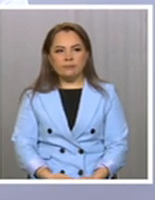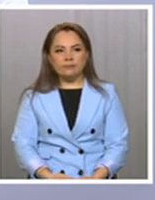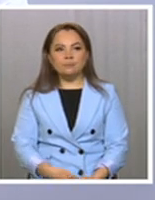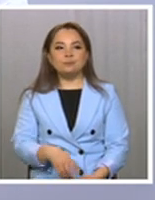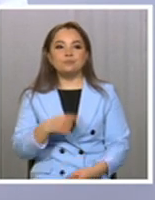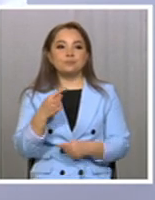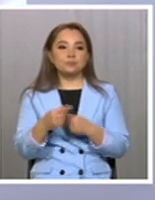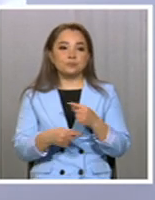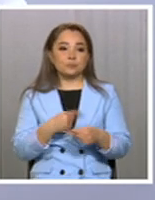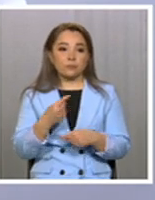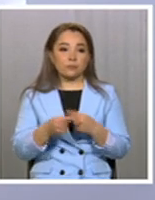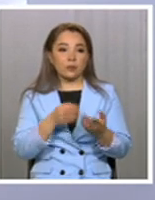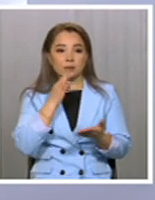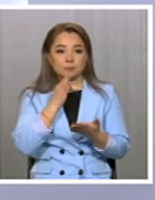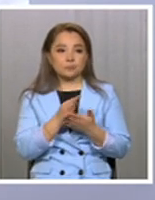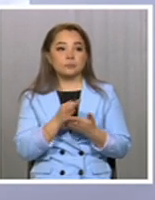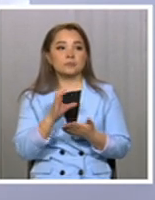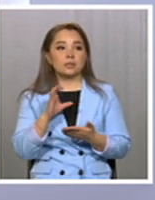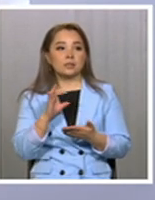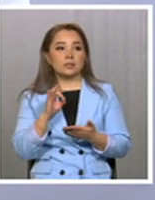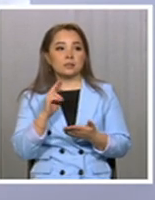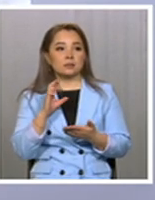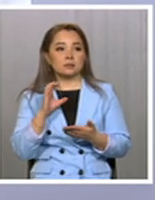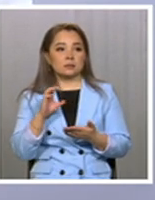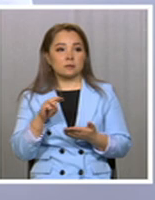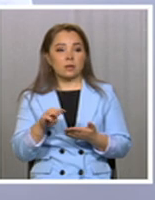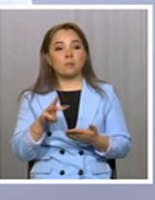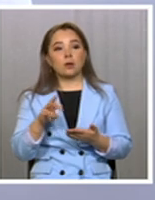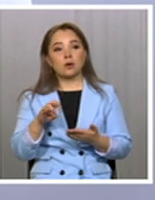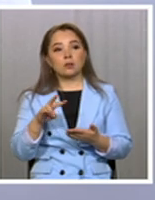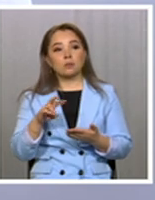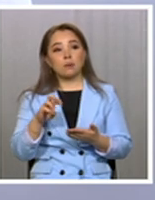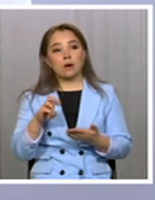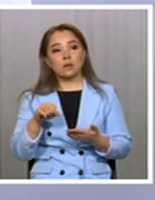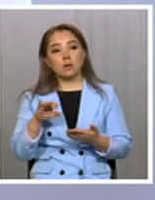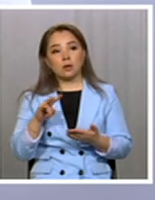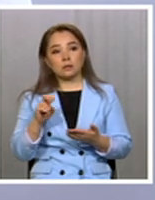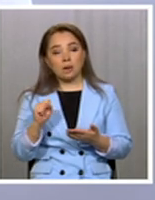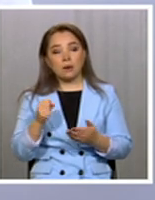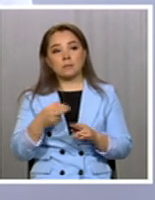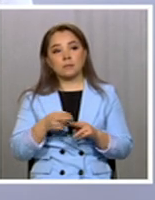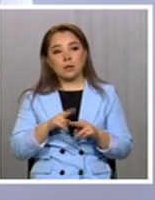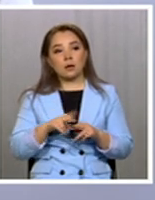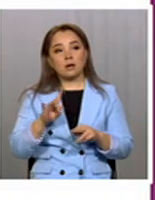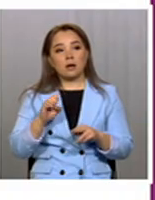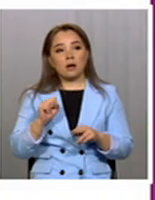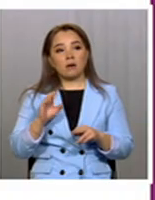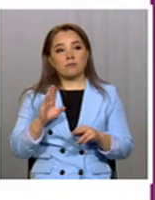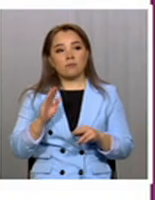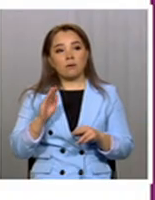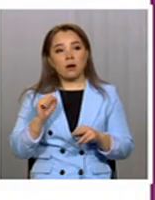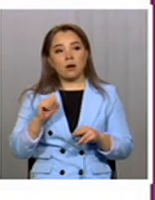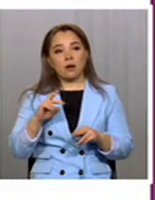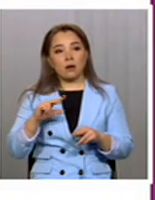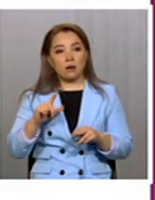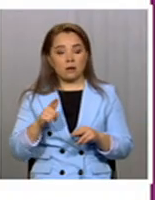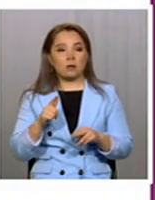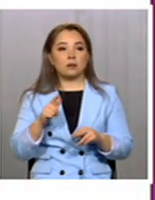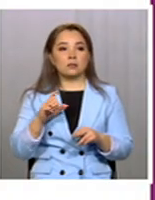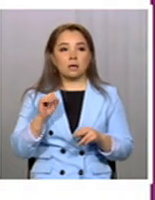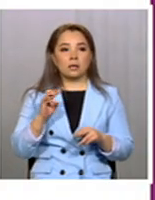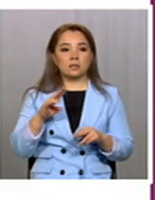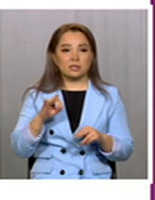Келесі туынды Сикст Мадоннасы. Ол атақты Рафаэл Сантидің